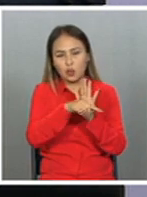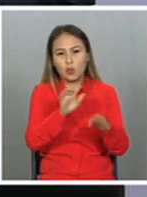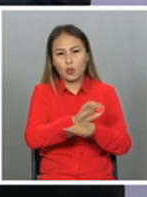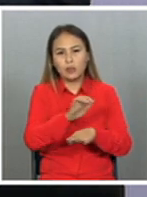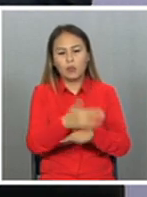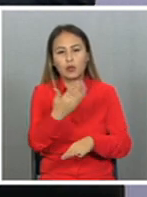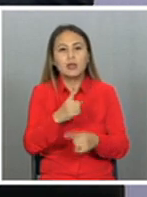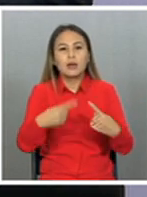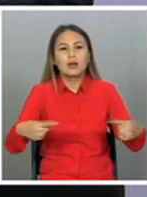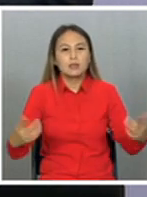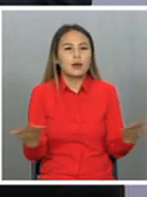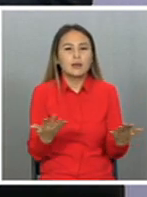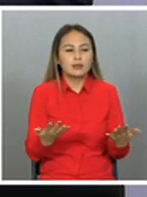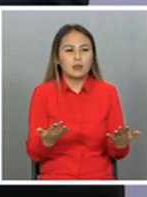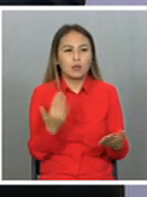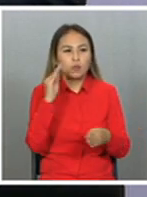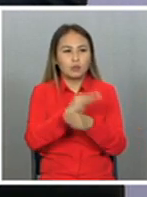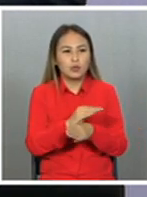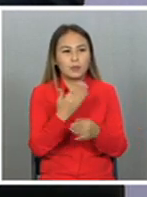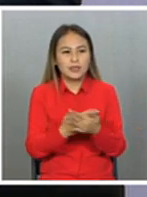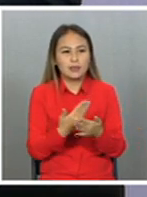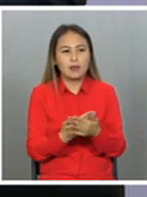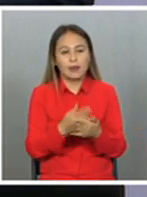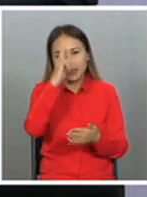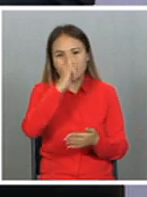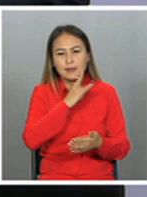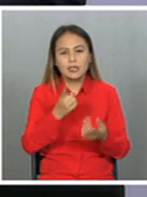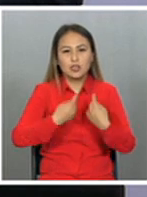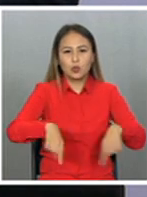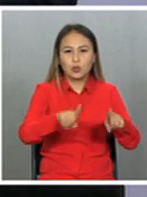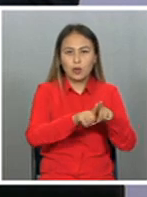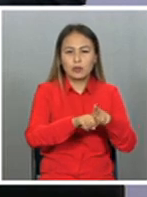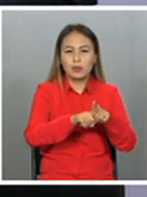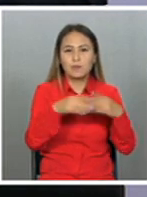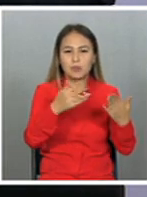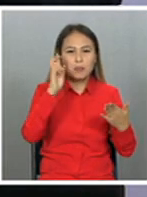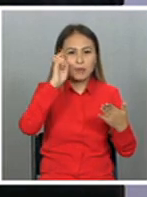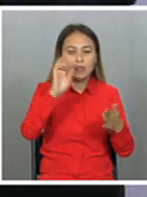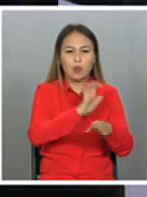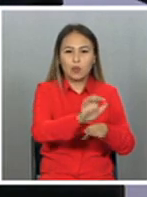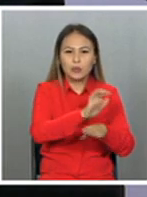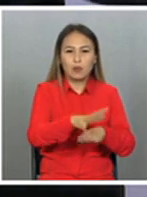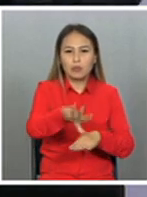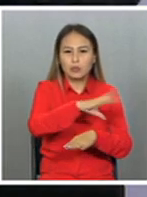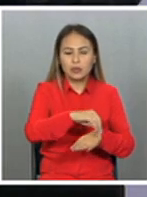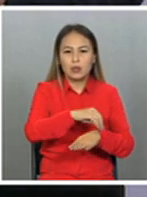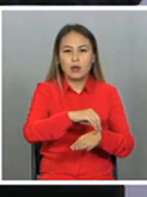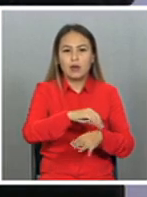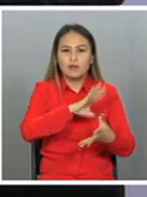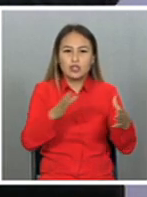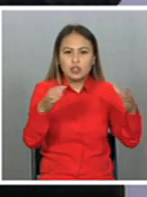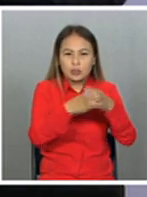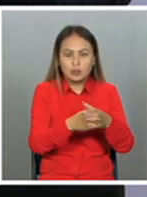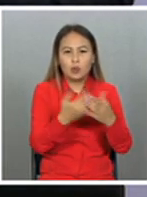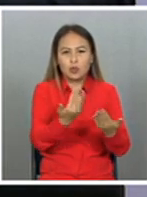не айырмашылығы бар дейтін болсақ, яғни бұл Қазақстан территориясында белгілі бір мемлекетте өндірілген бүткін өнімдердің жиынтығын